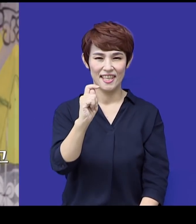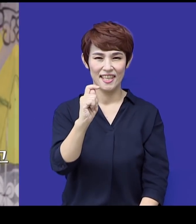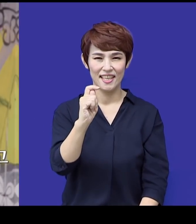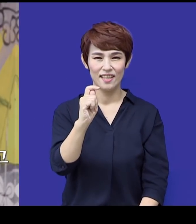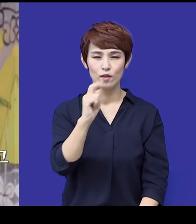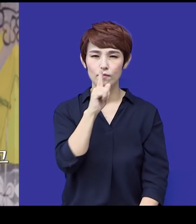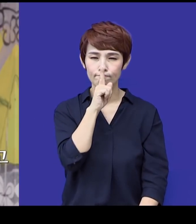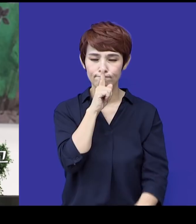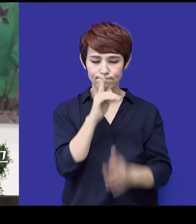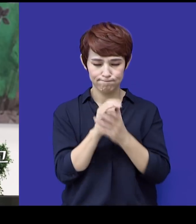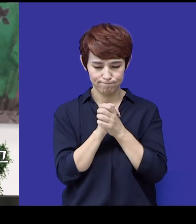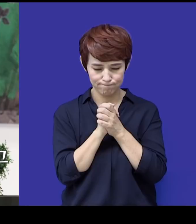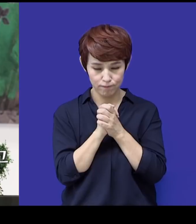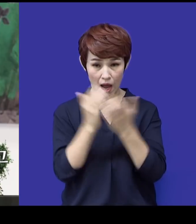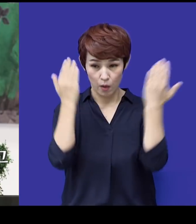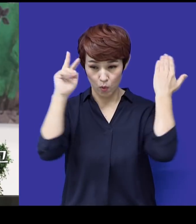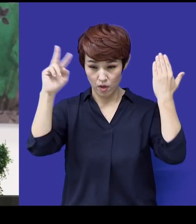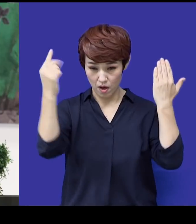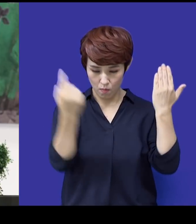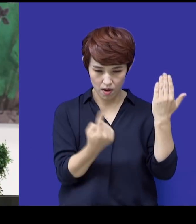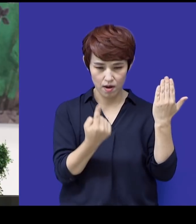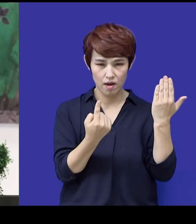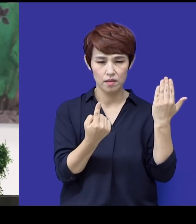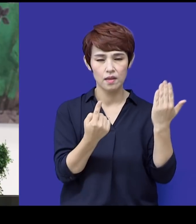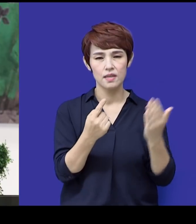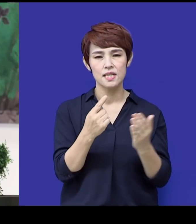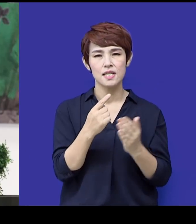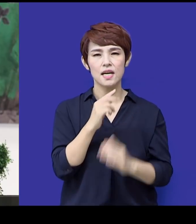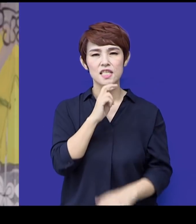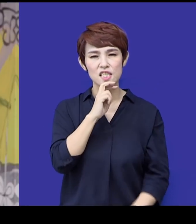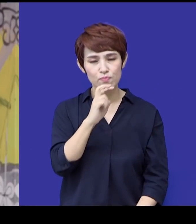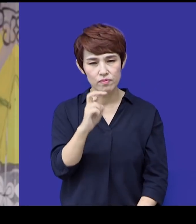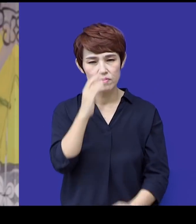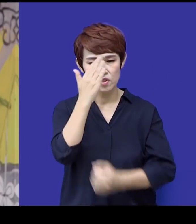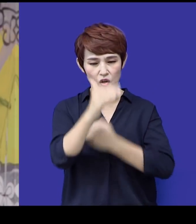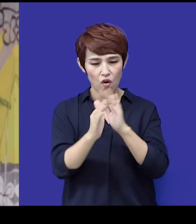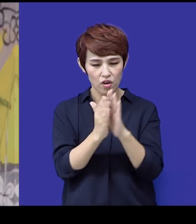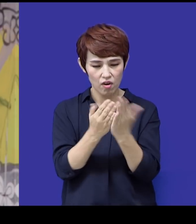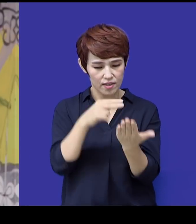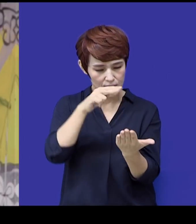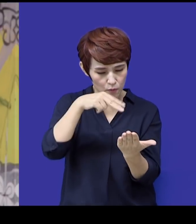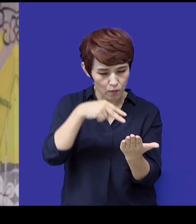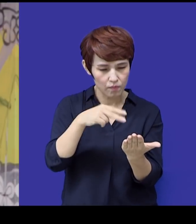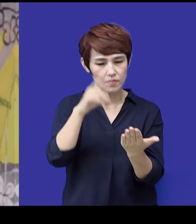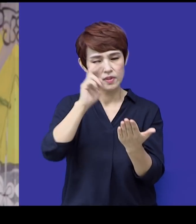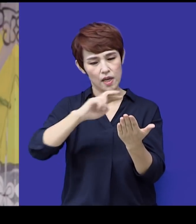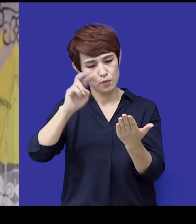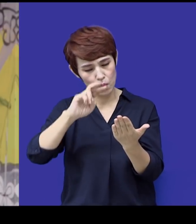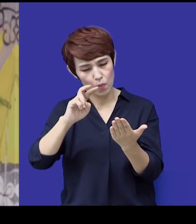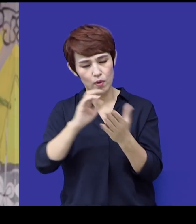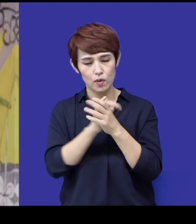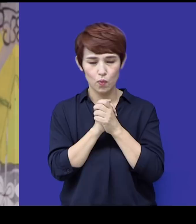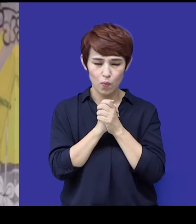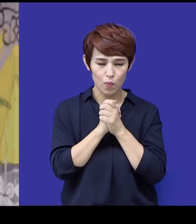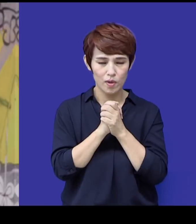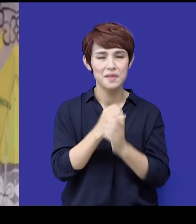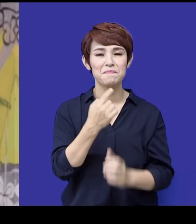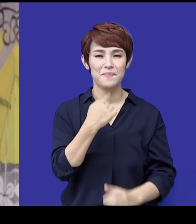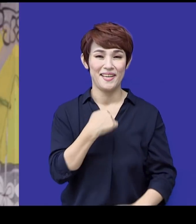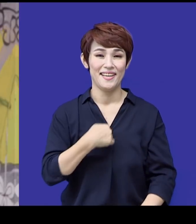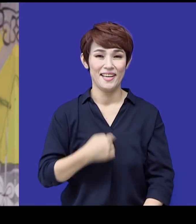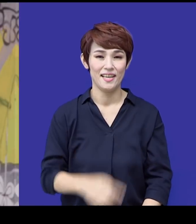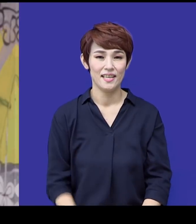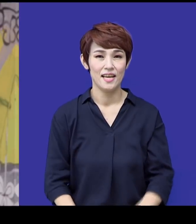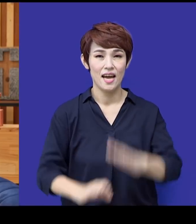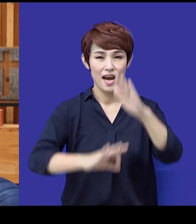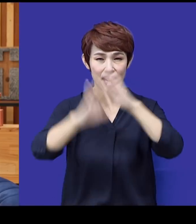오면 한 20분 성경 읽고 와. 찬송하고 기도하고 20분씩 그렇게 했어요. 예. 나름대로. 예.